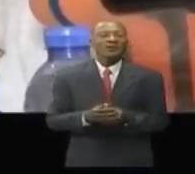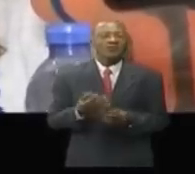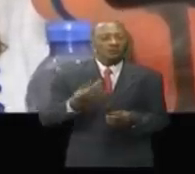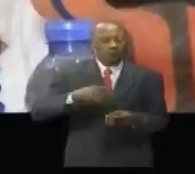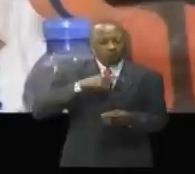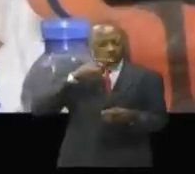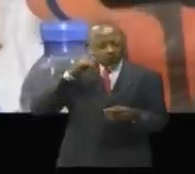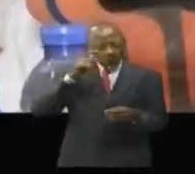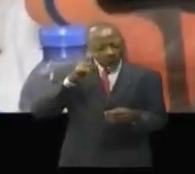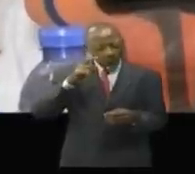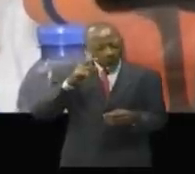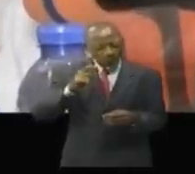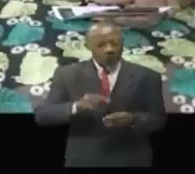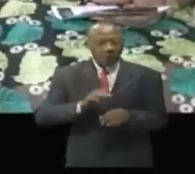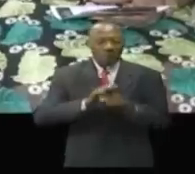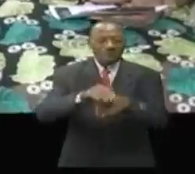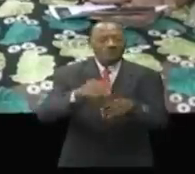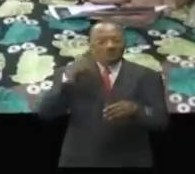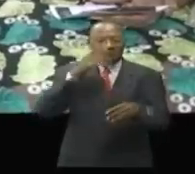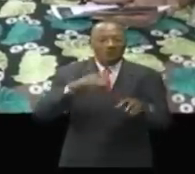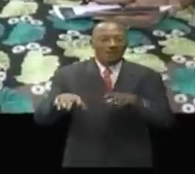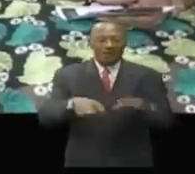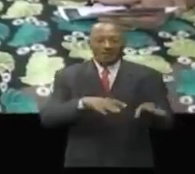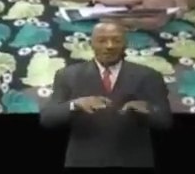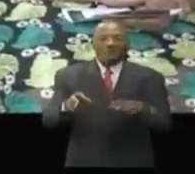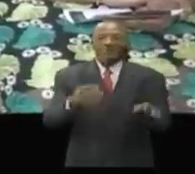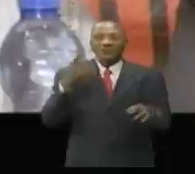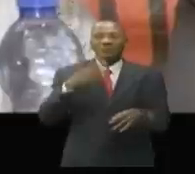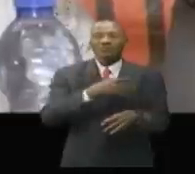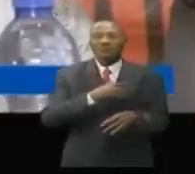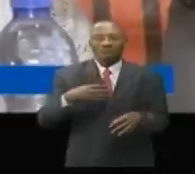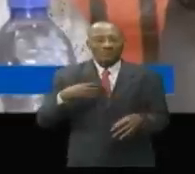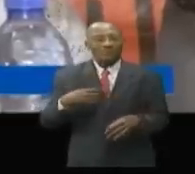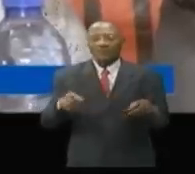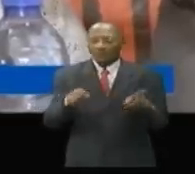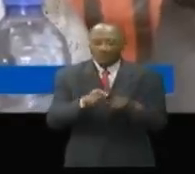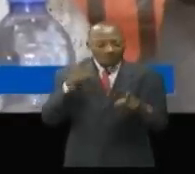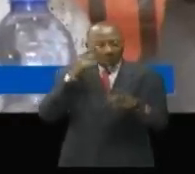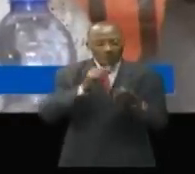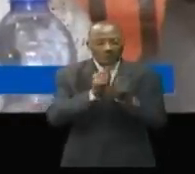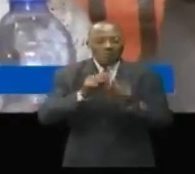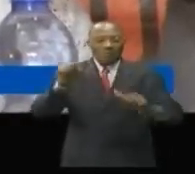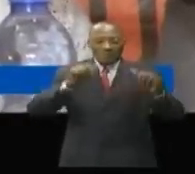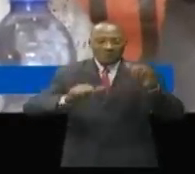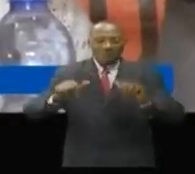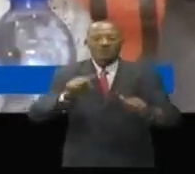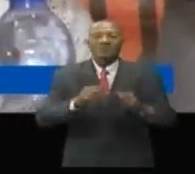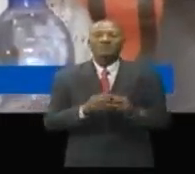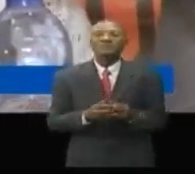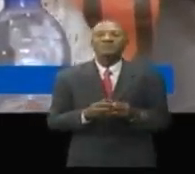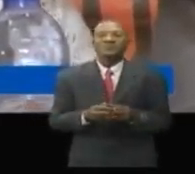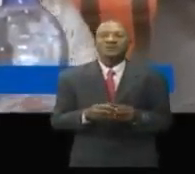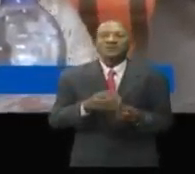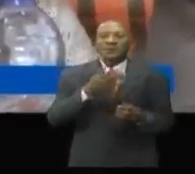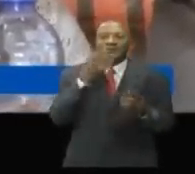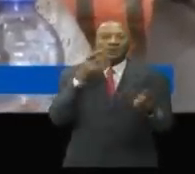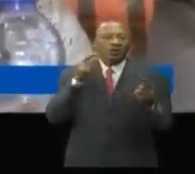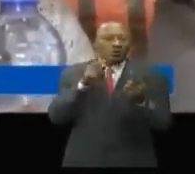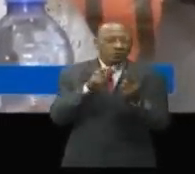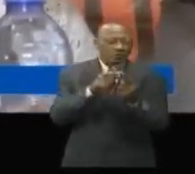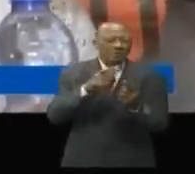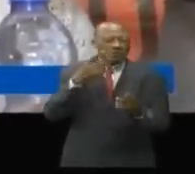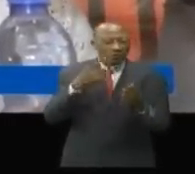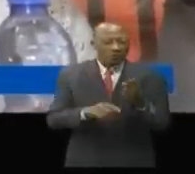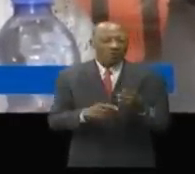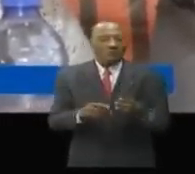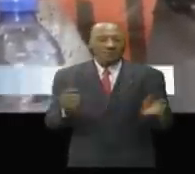féminine, quel que soit son secteur d'action. L'un de nos objectifs est effectivement le renforcement des